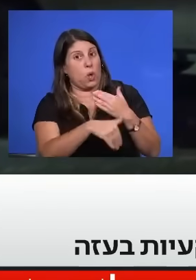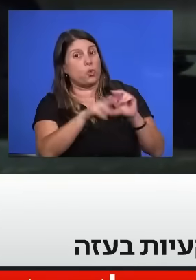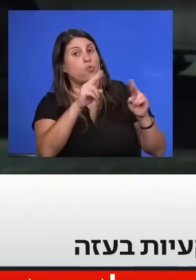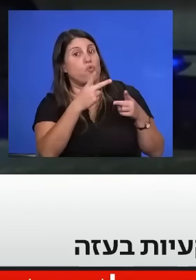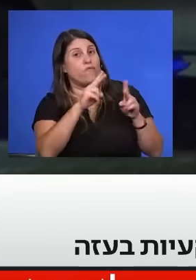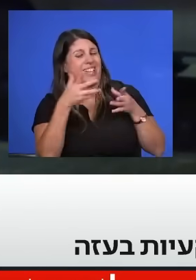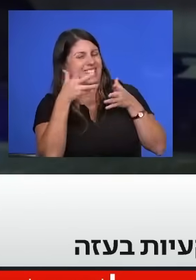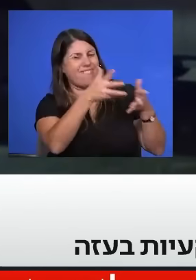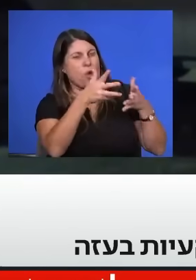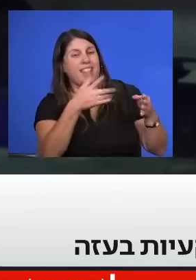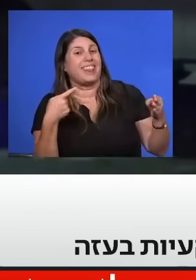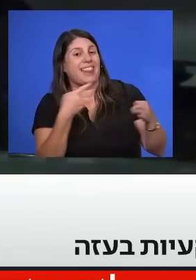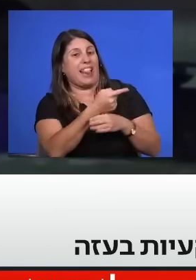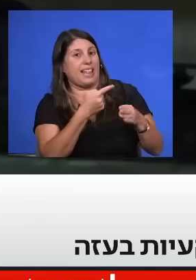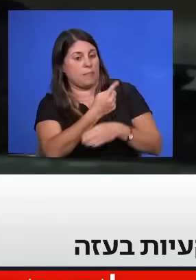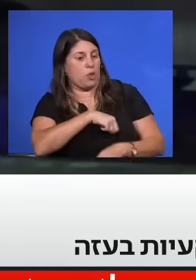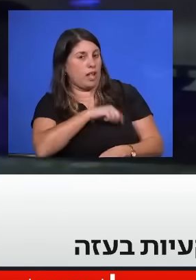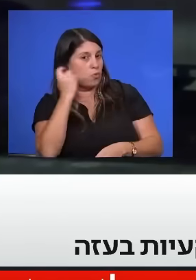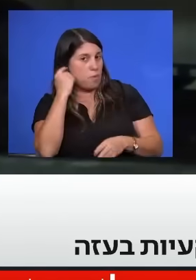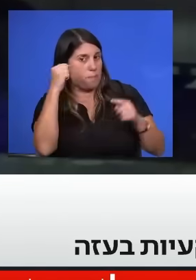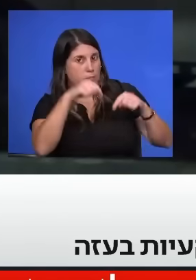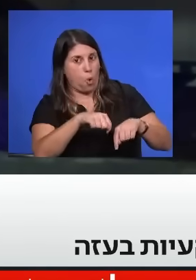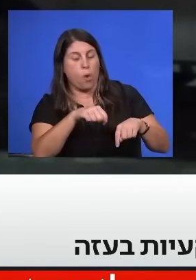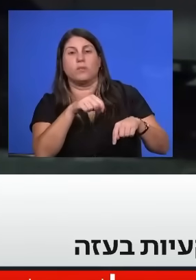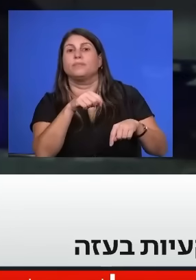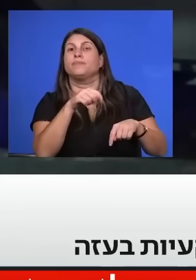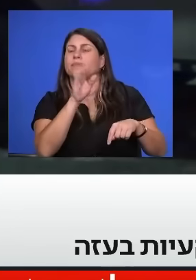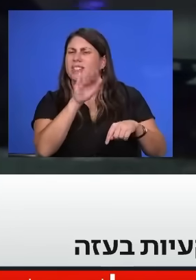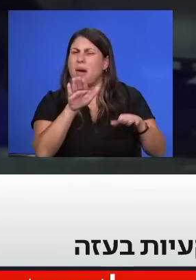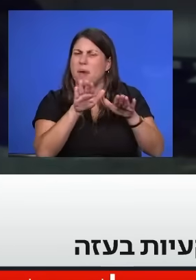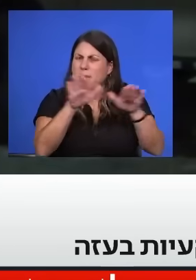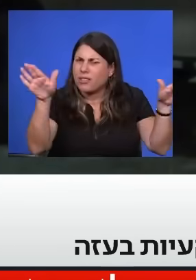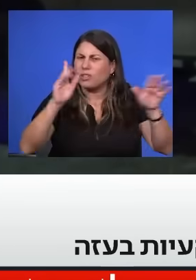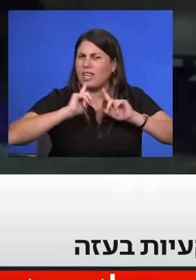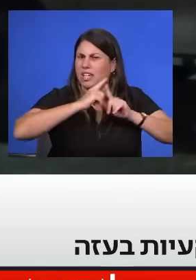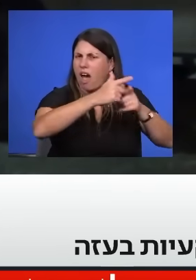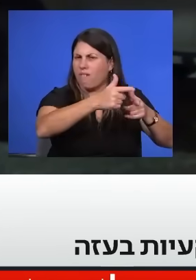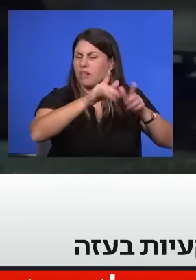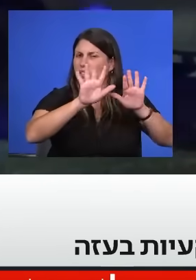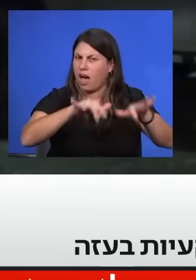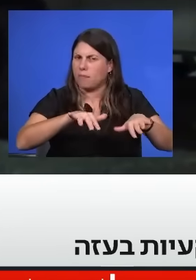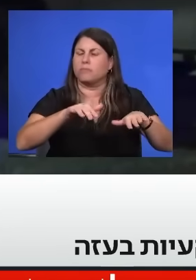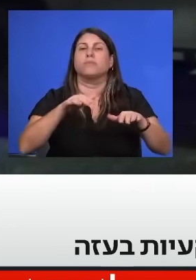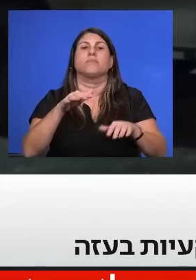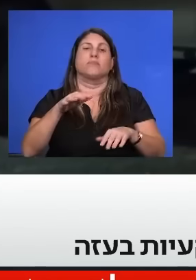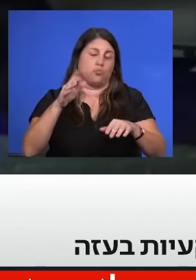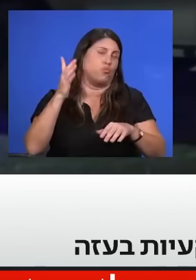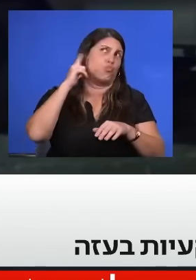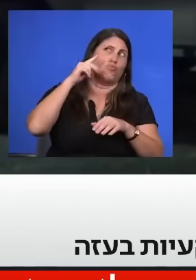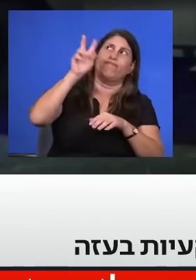שאנחנו שומעים כאן, גם כאמור את מטוסי הקרב כאן שחגים מעלינו